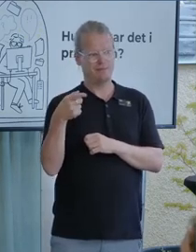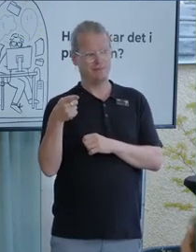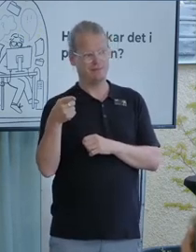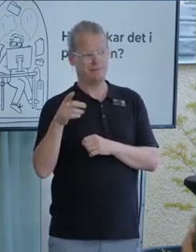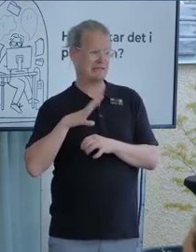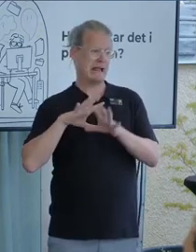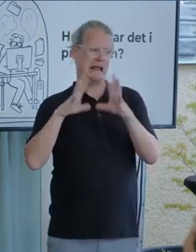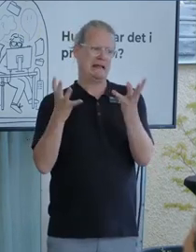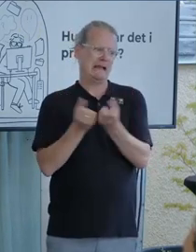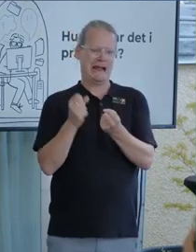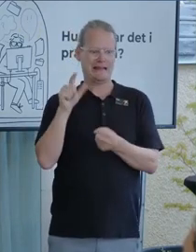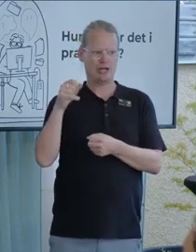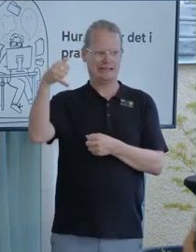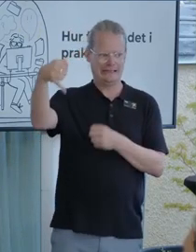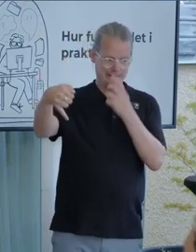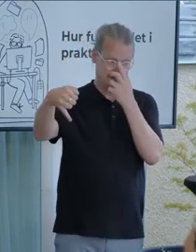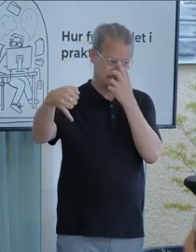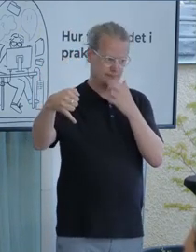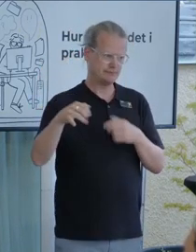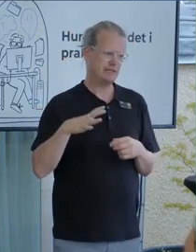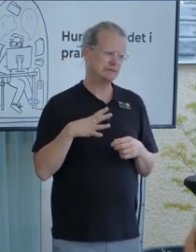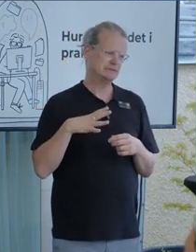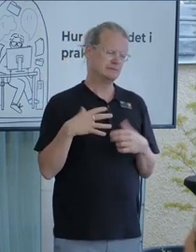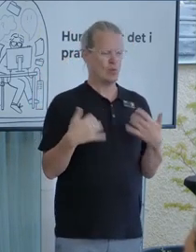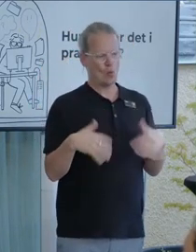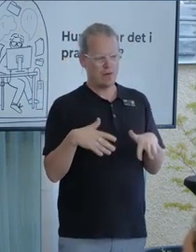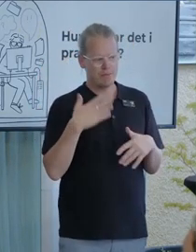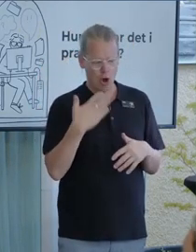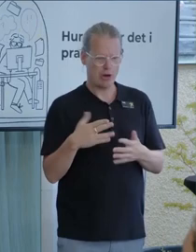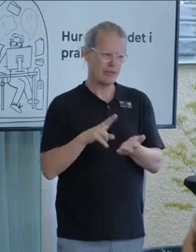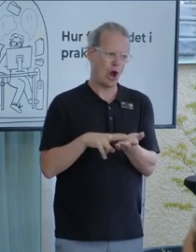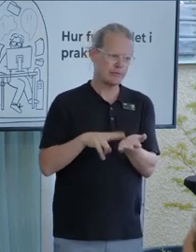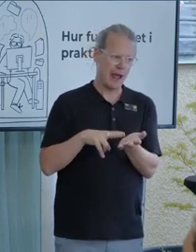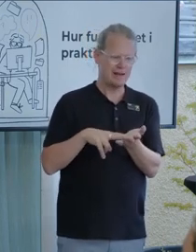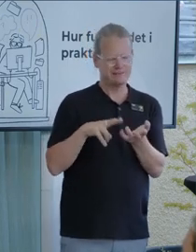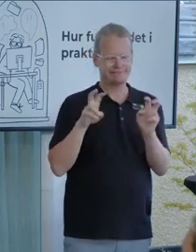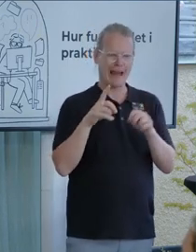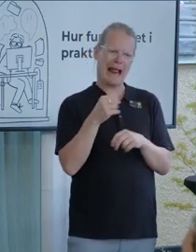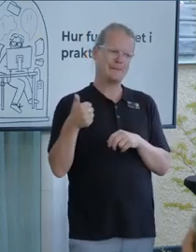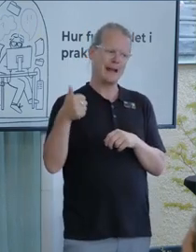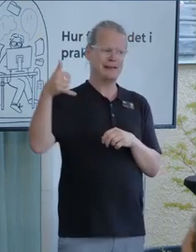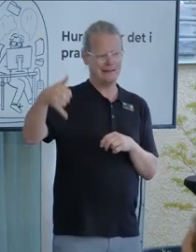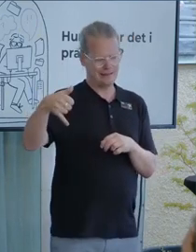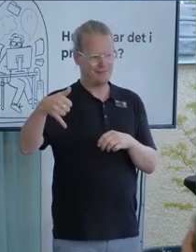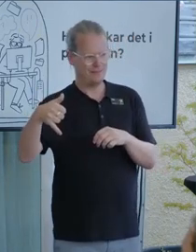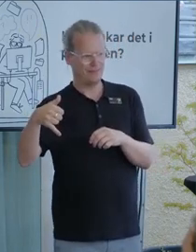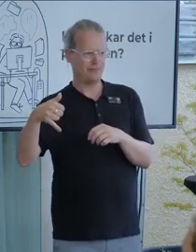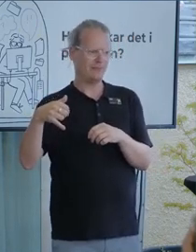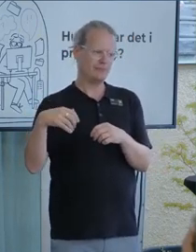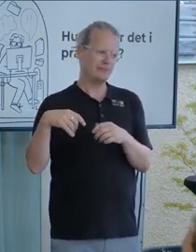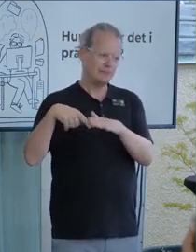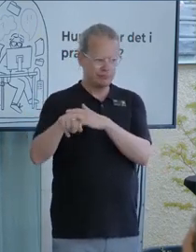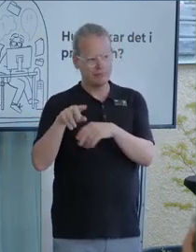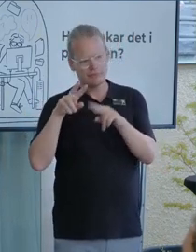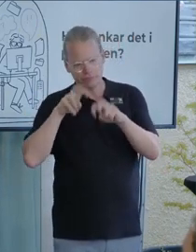jättebra. Det finns ett datalab på Kungliga biblioteket som man kan använda och göra analyserna